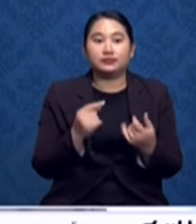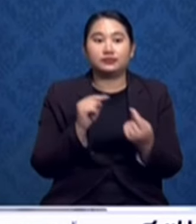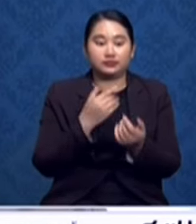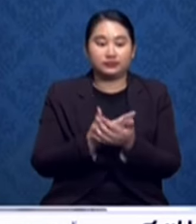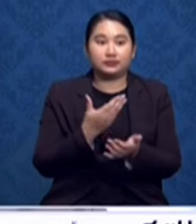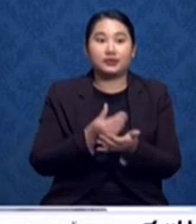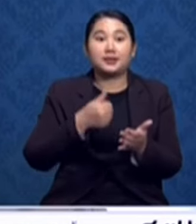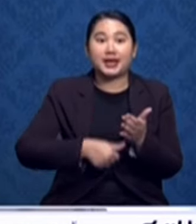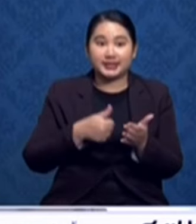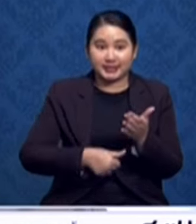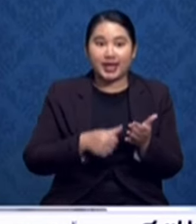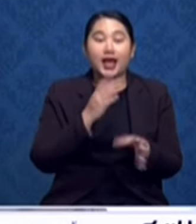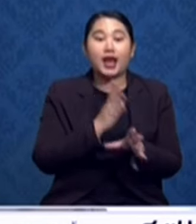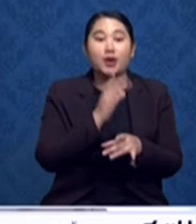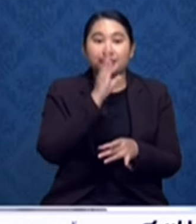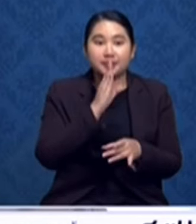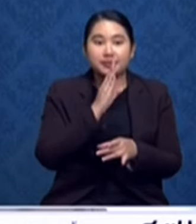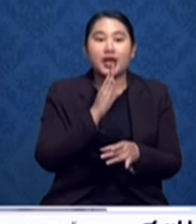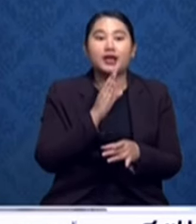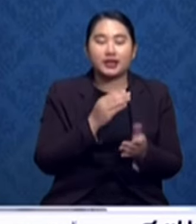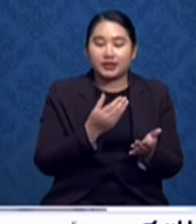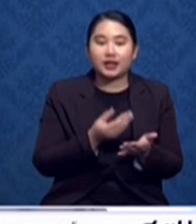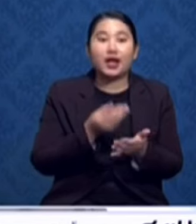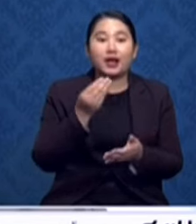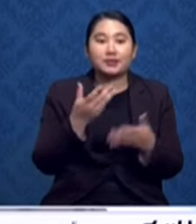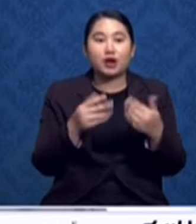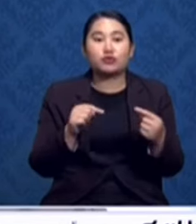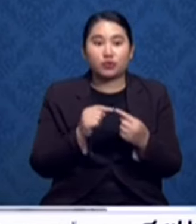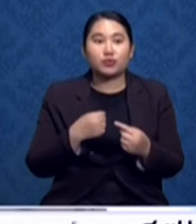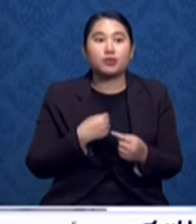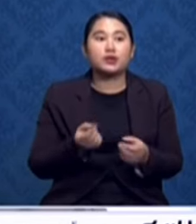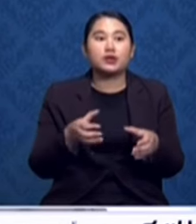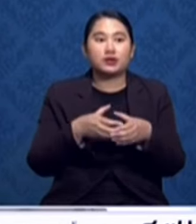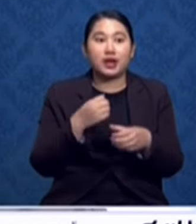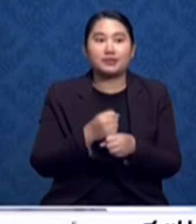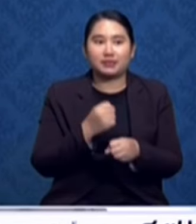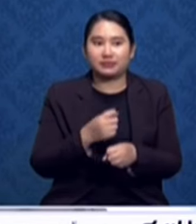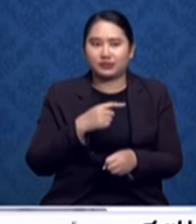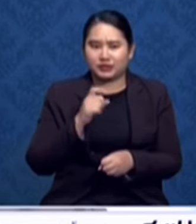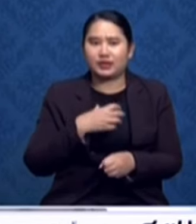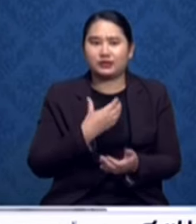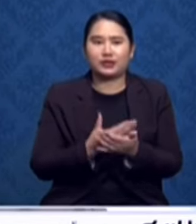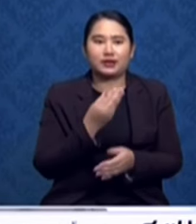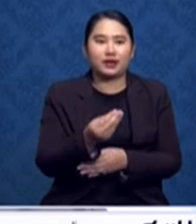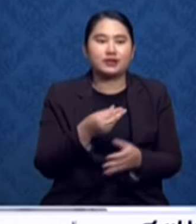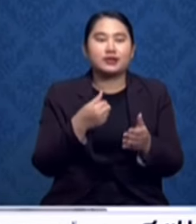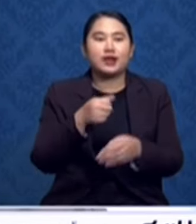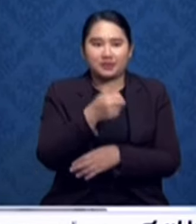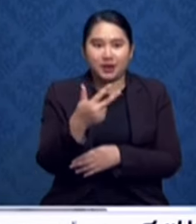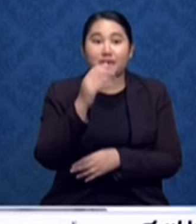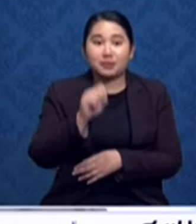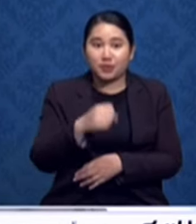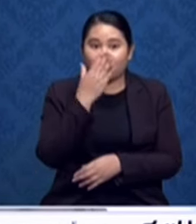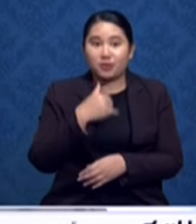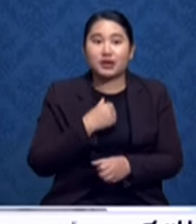ากภาษีบาปเงินสรรพสามิตที่สุราก้าวหน้าผมก็เป็นส่วนหนึ่งในการจริงๆผมเนี่ยเป็นคนจ่ายเงินให้ไทย PBS นะครับเพราะผมก็เ